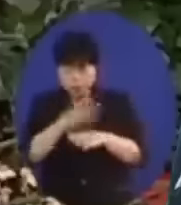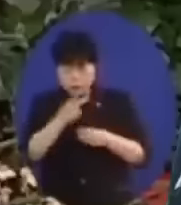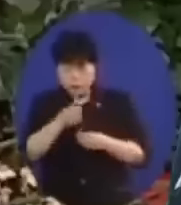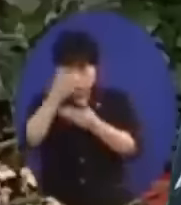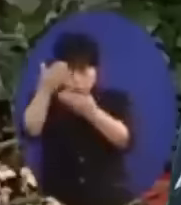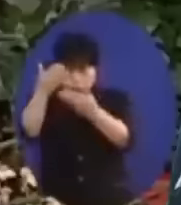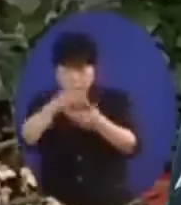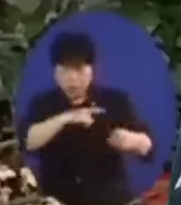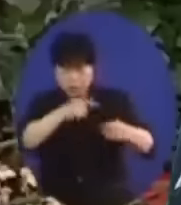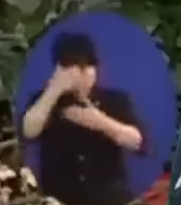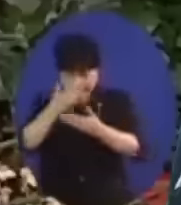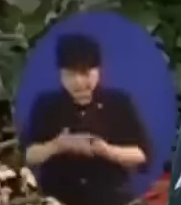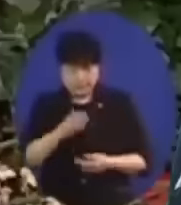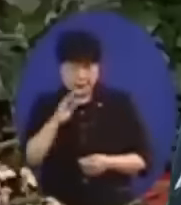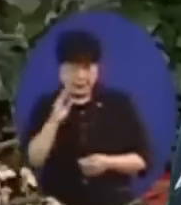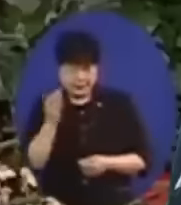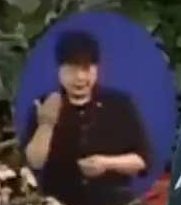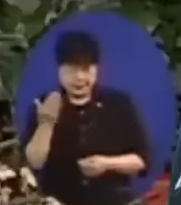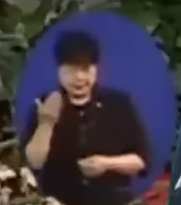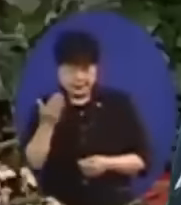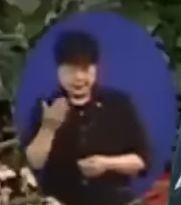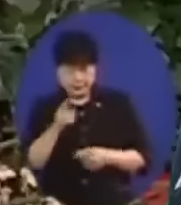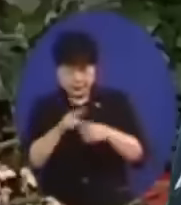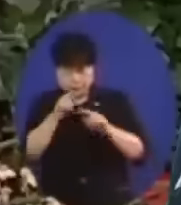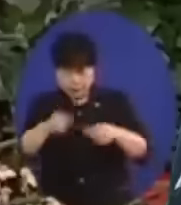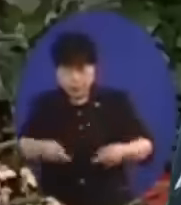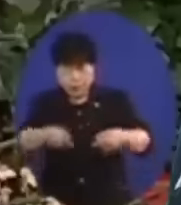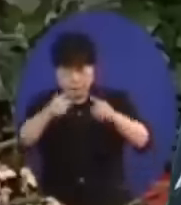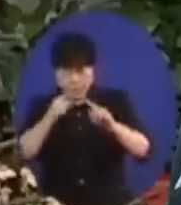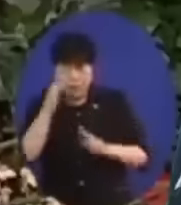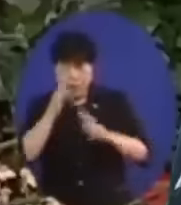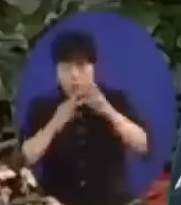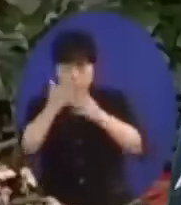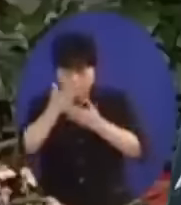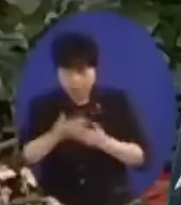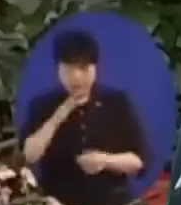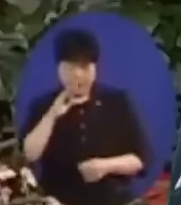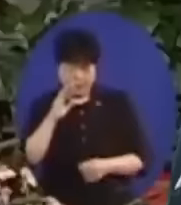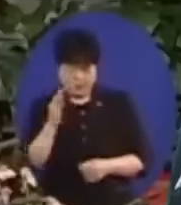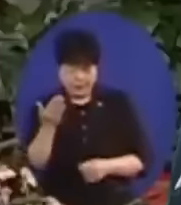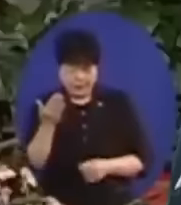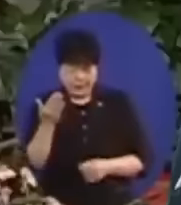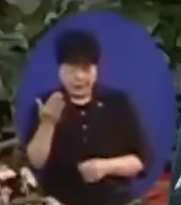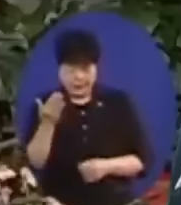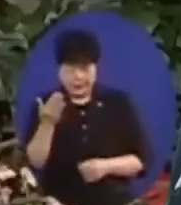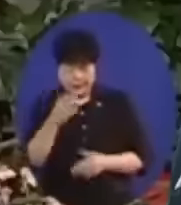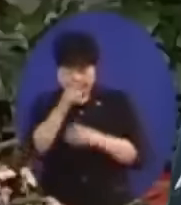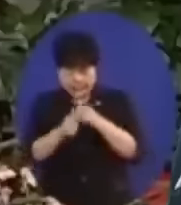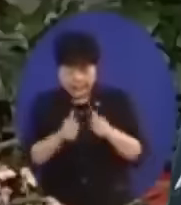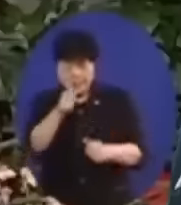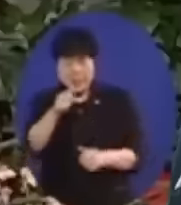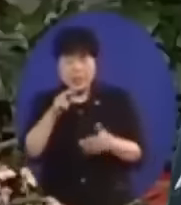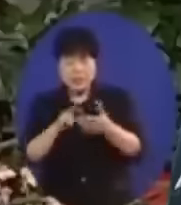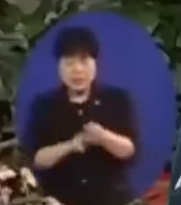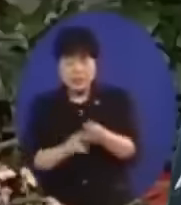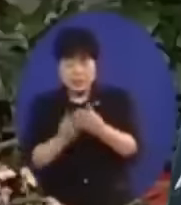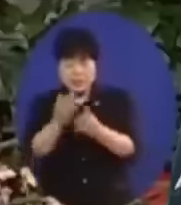축복을 받습니다. 교회에 들어오며 나오며 꼴을 얻게 됩니다. 하나님의 기적이